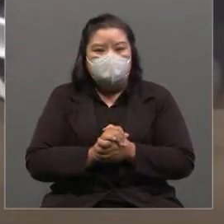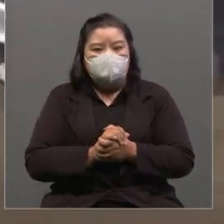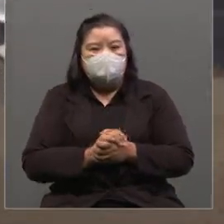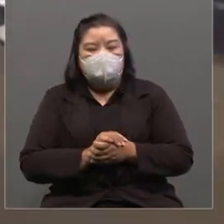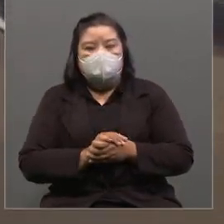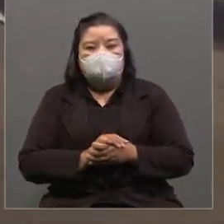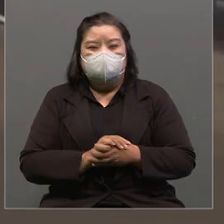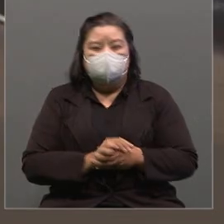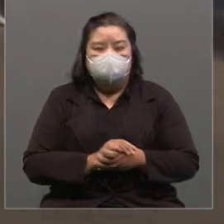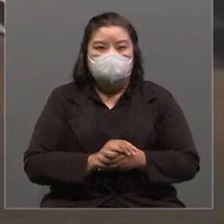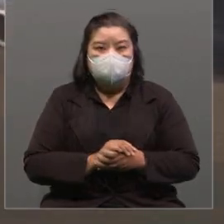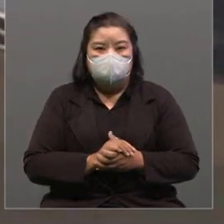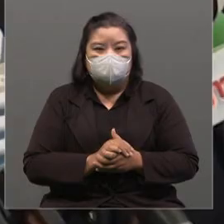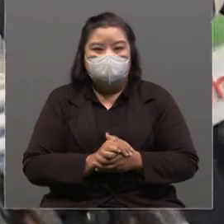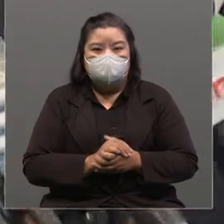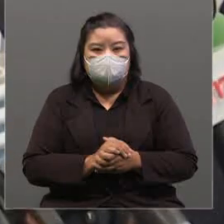ะ